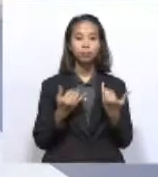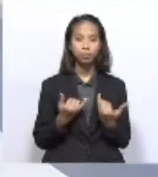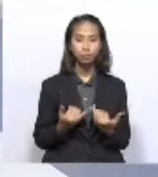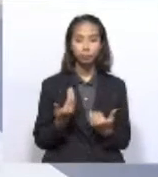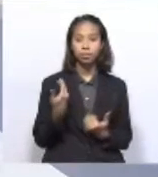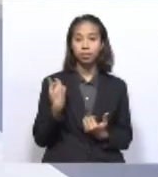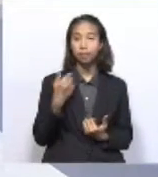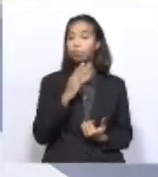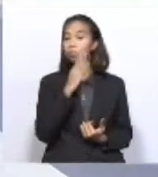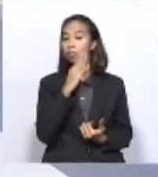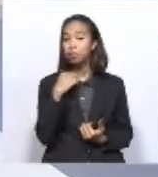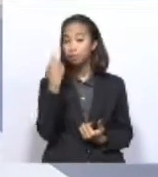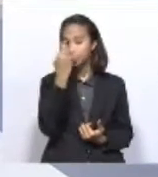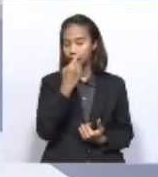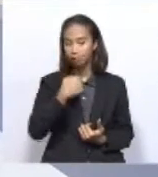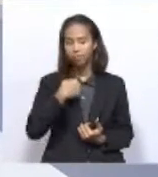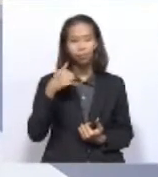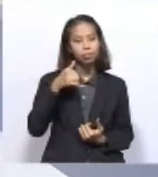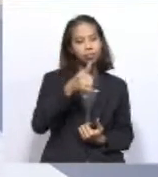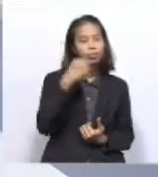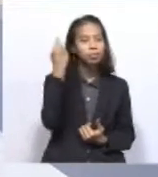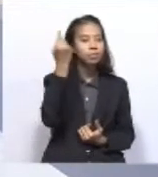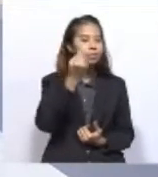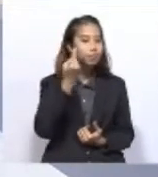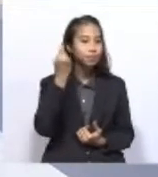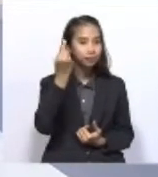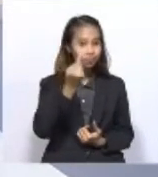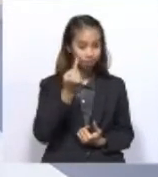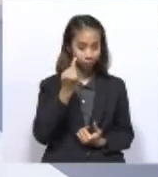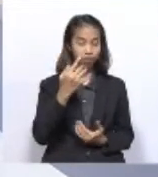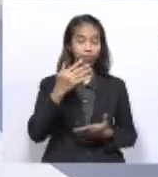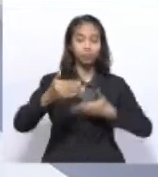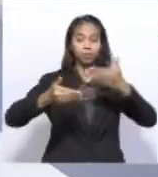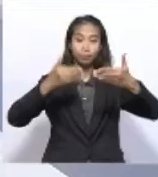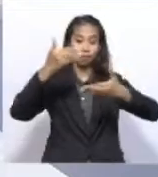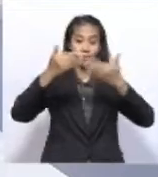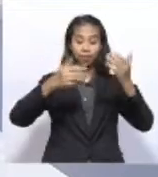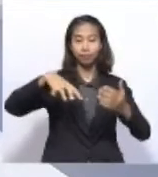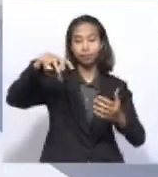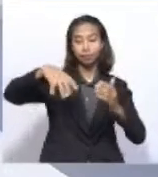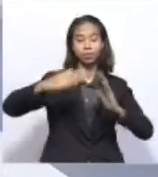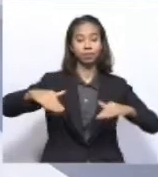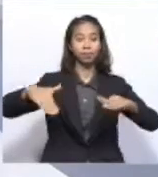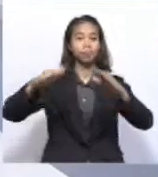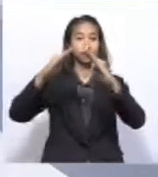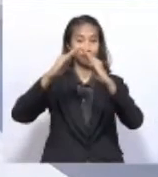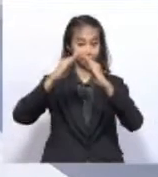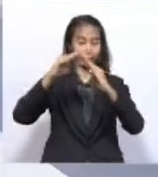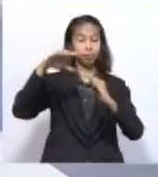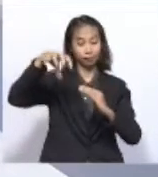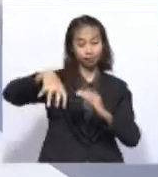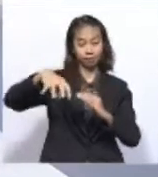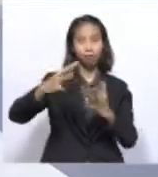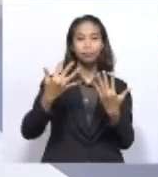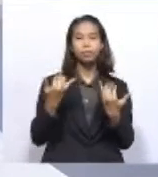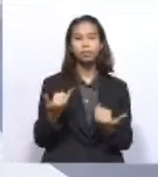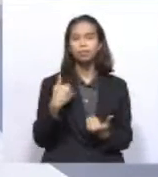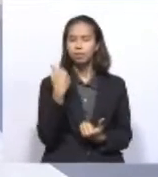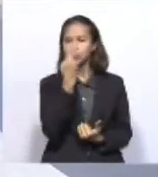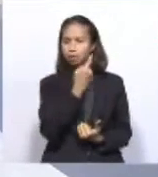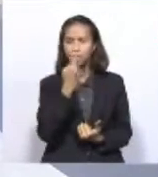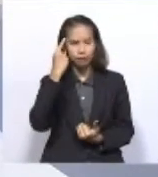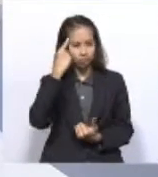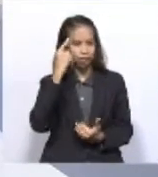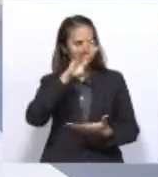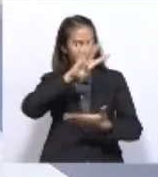เอาละครับและขณะนี้ถ้าคุณผู้ชมที่กำลังเดินเที่ยวอยู่ในงานอุ่นไอรักคลายความหนาวที่พระลานพระราชวังดุสิตและสนามเสือป่านะครับหรือว่าท่านที่ก